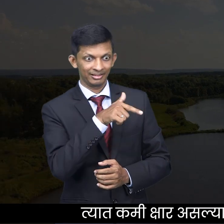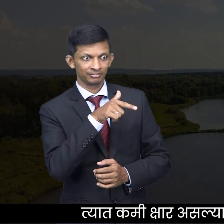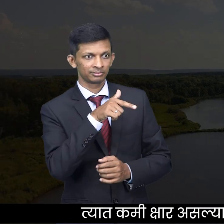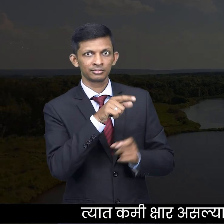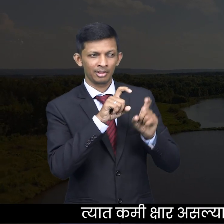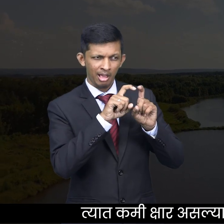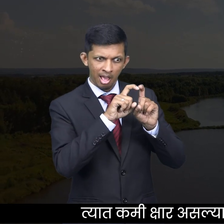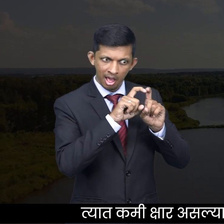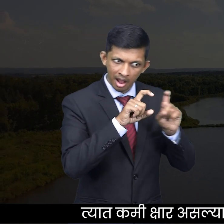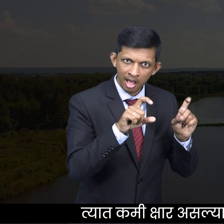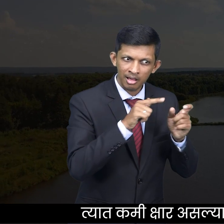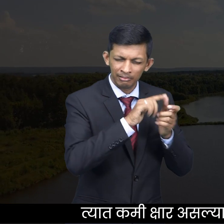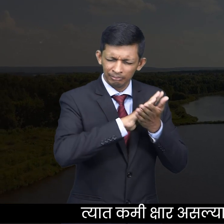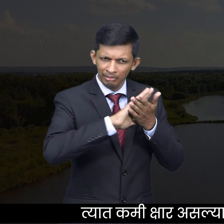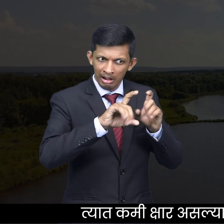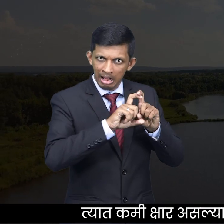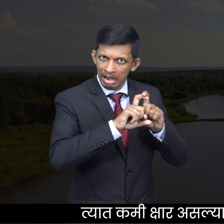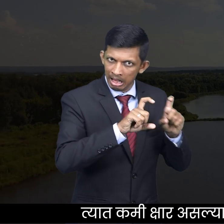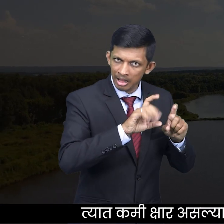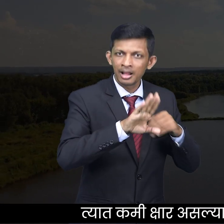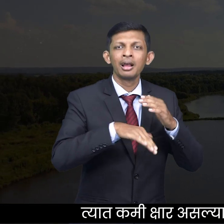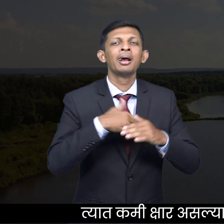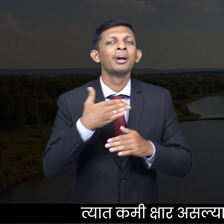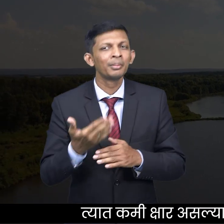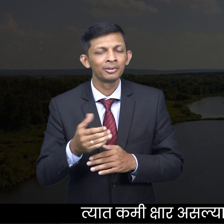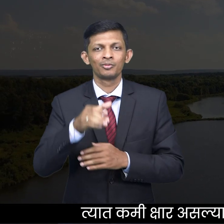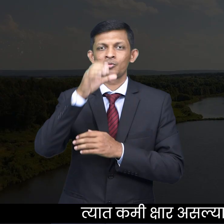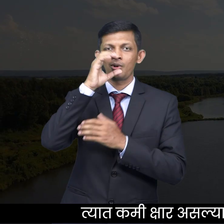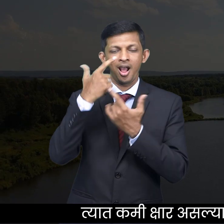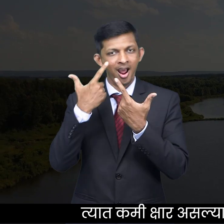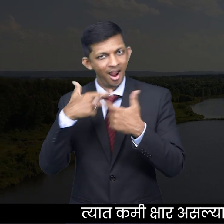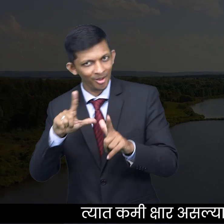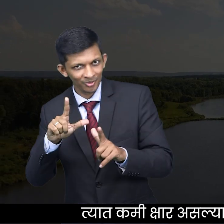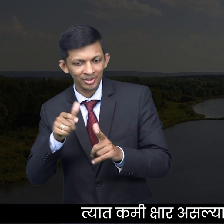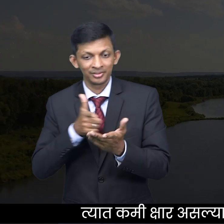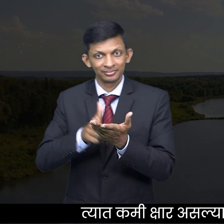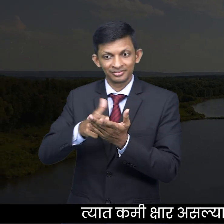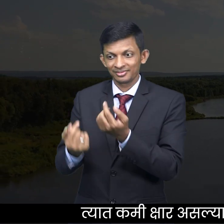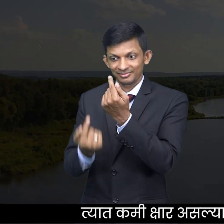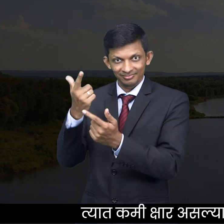त्यात कमी क्षार असल्याने ते पिण्यासाठी आणि सिंचनासाठी योग्य आहे.